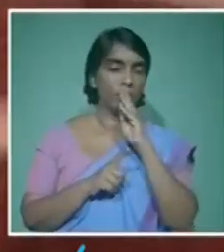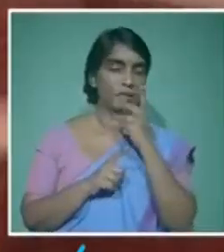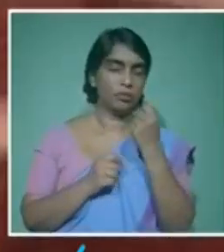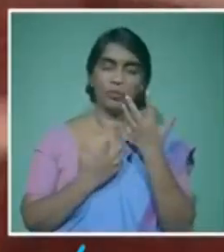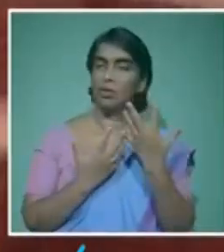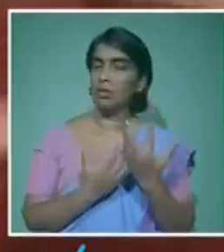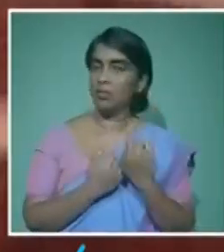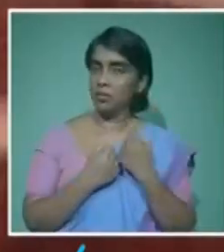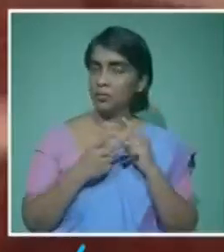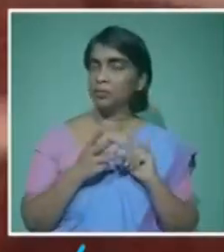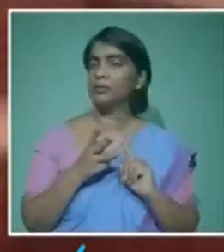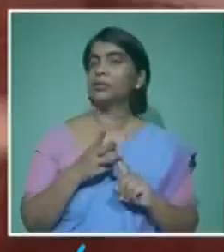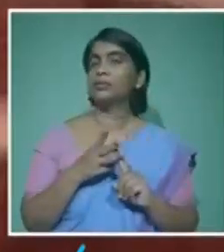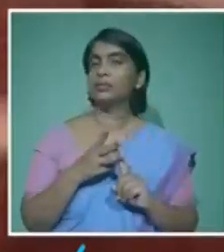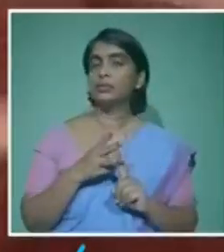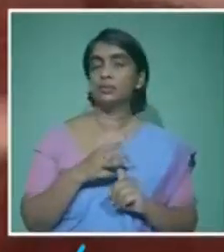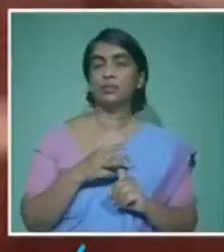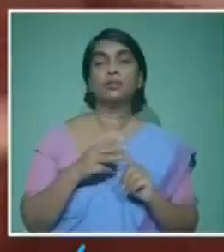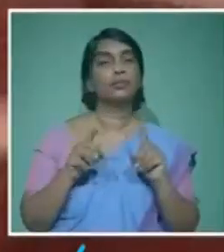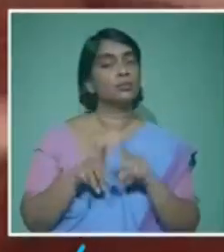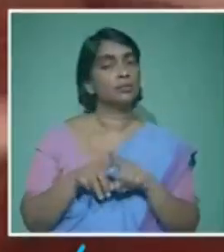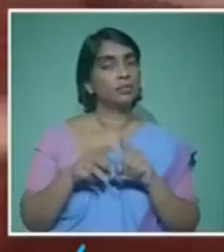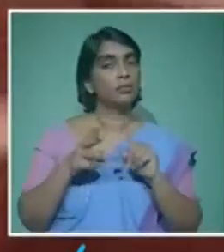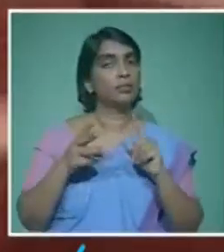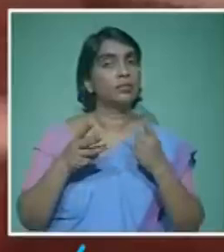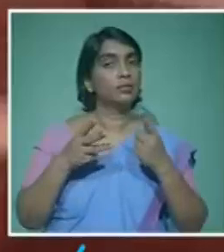33,50,12,930 ரூபாவாகவும் மூன்றாவது சுற்றில்